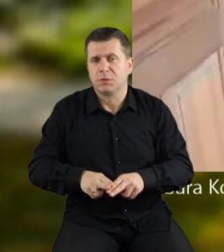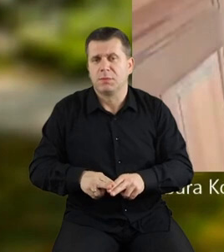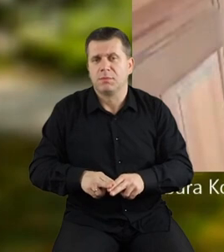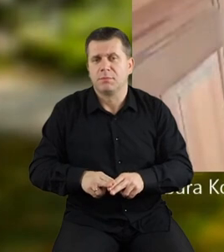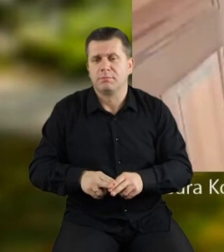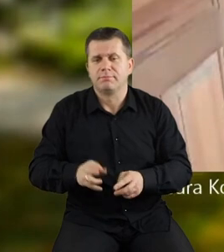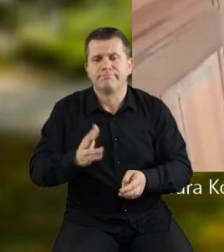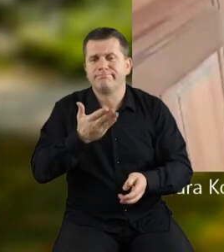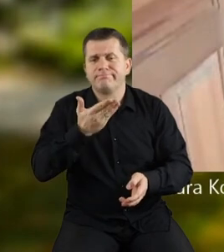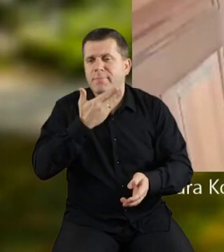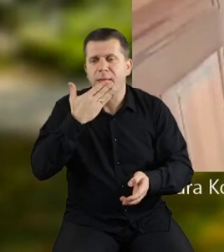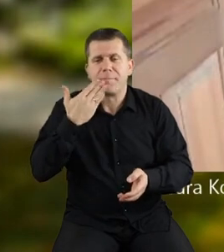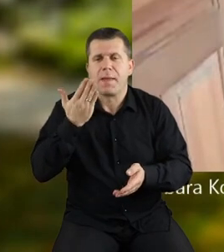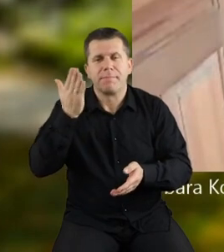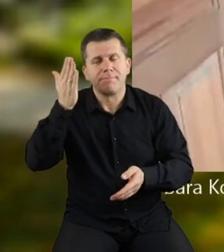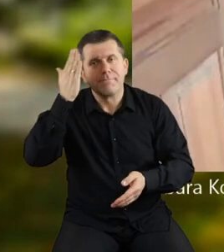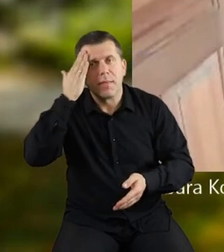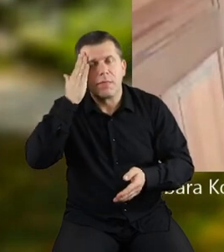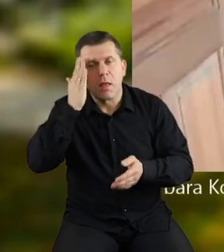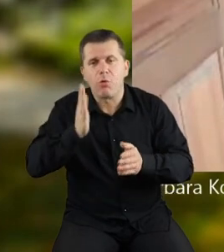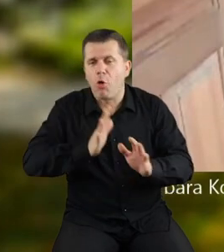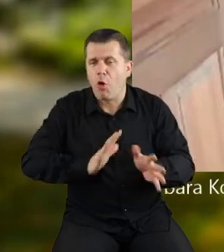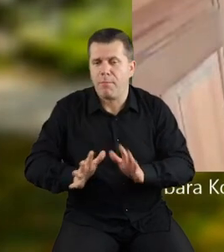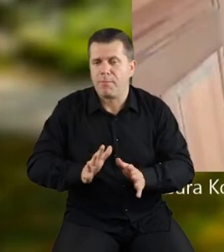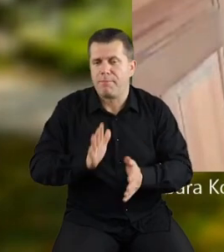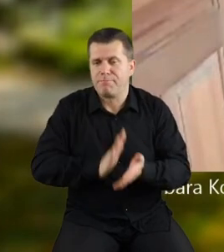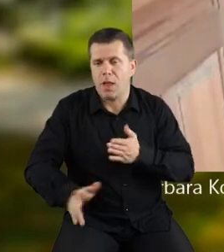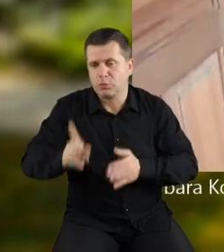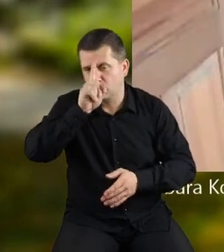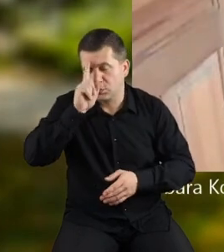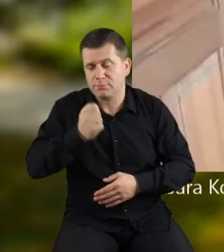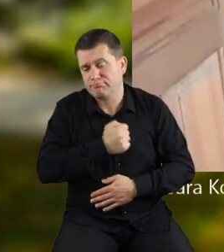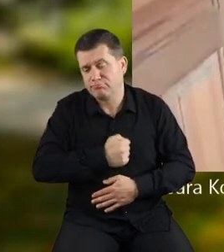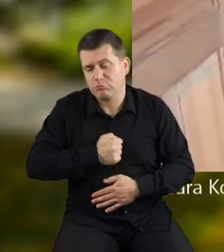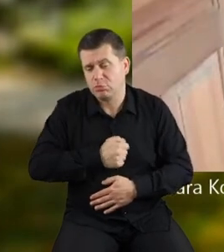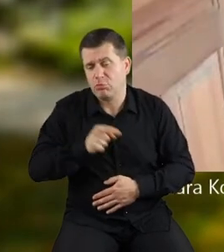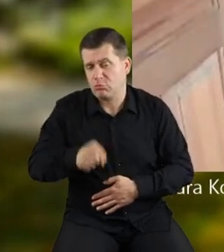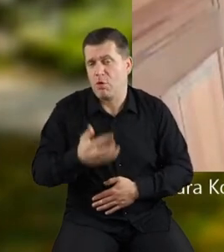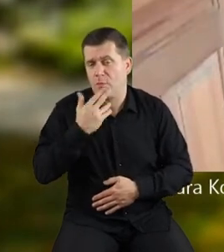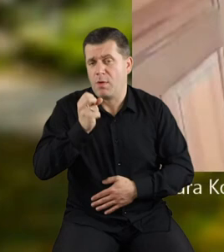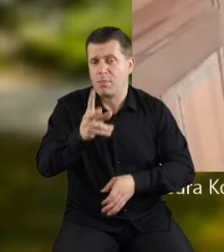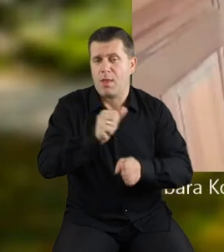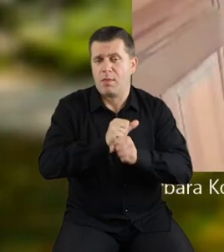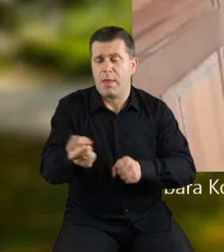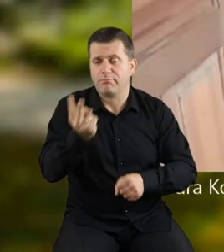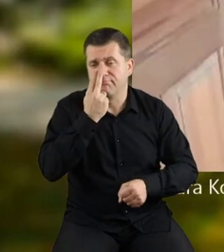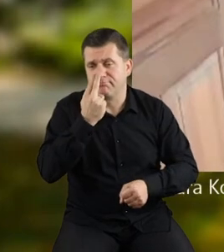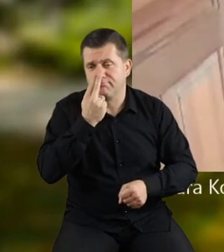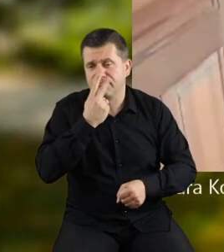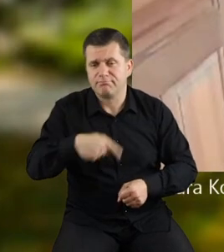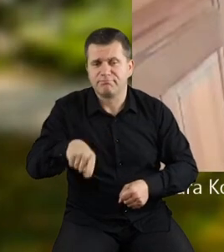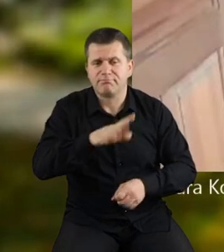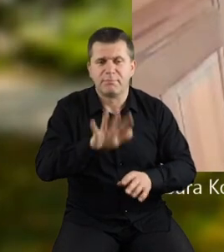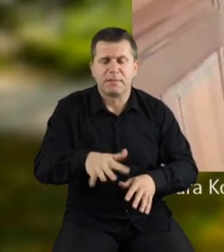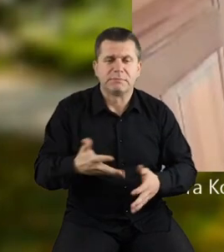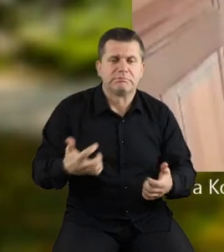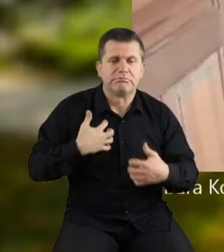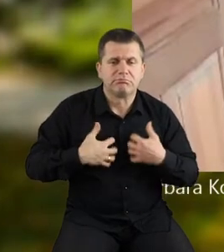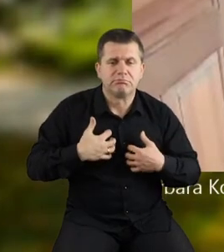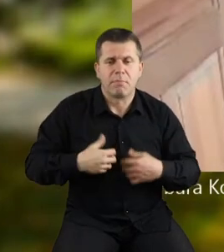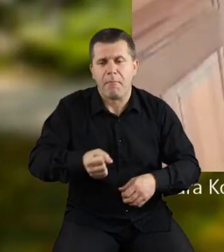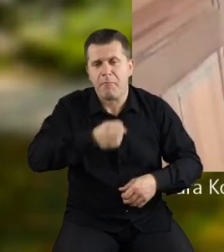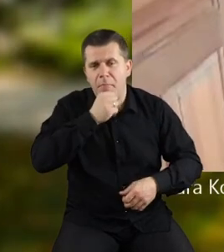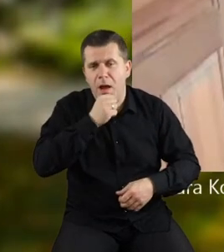pozostaje bez takiej mentalnej opieki innych ludzi. Przykro mi to mówić, ale tak jest.